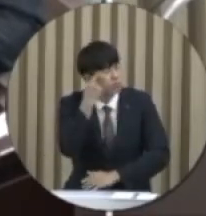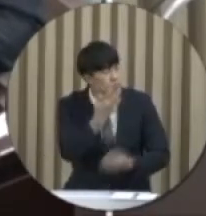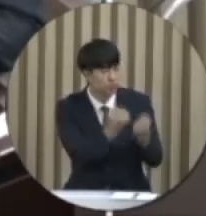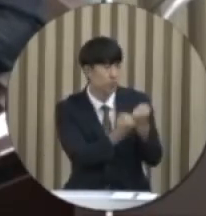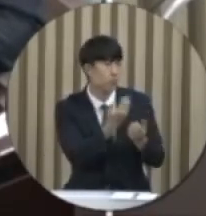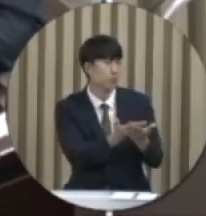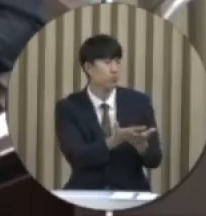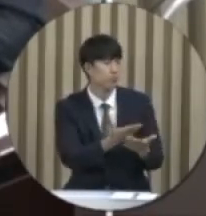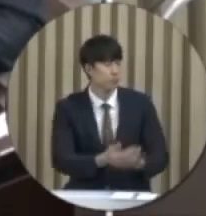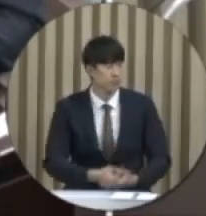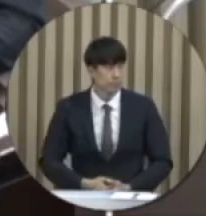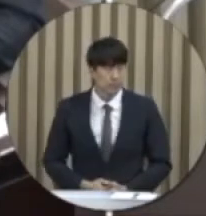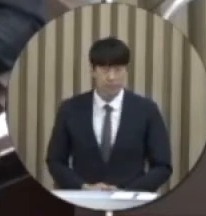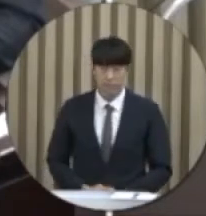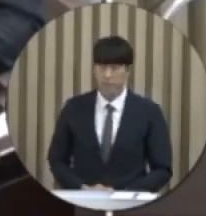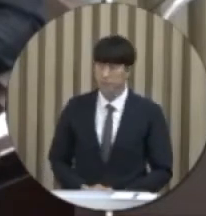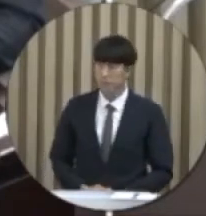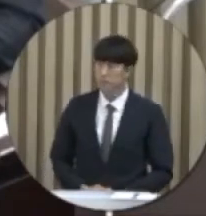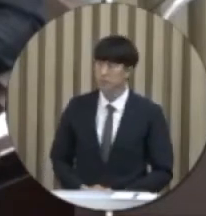부탁드립니다.